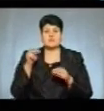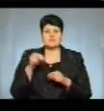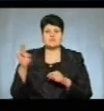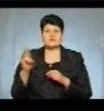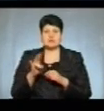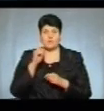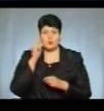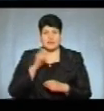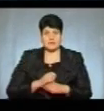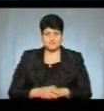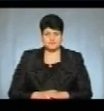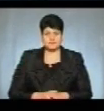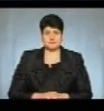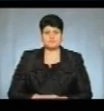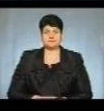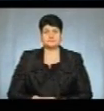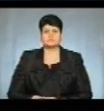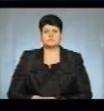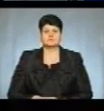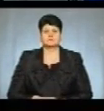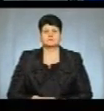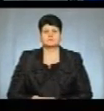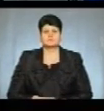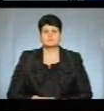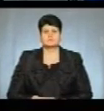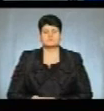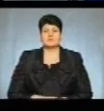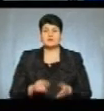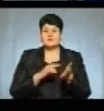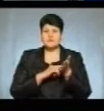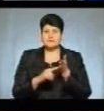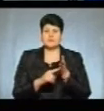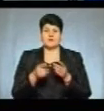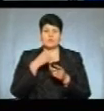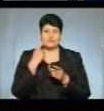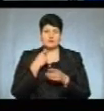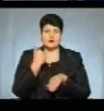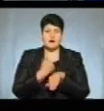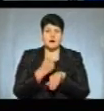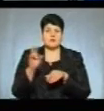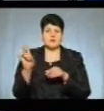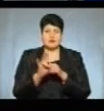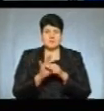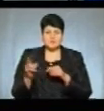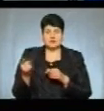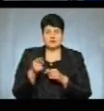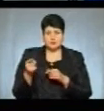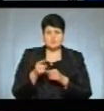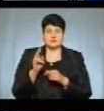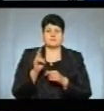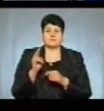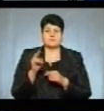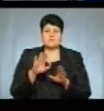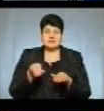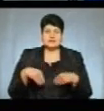Церкву України. Ірина Терлюк, Оксана Галіяш, новини. Зазначу, за словами архієпископа Тернопільського і Кременецького Нестора, після